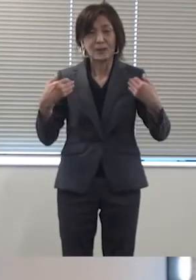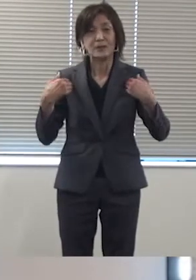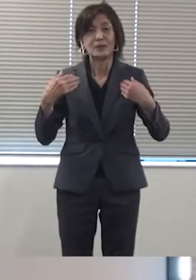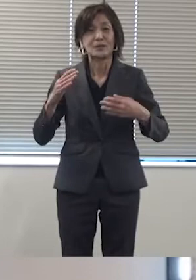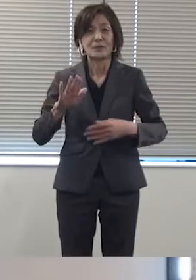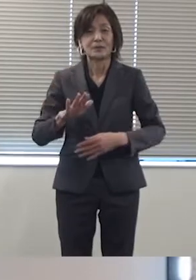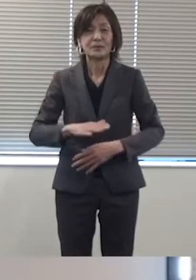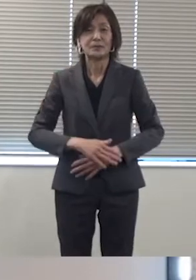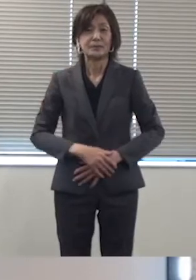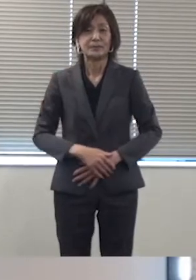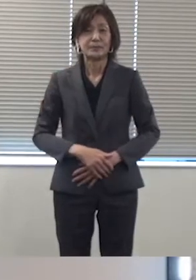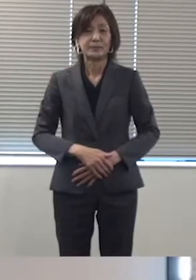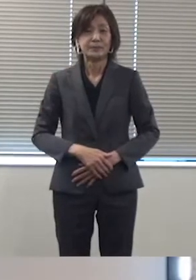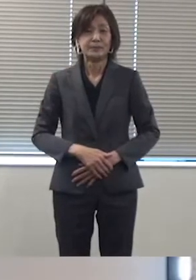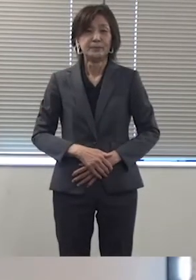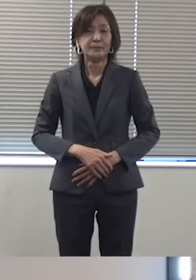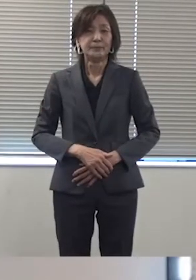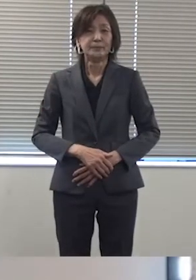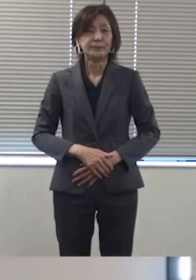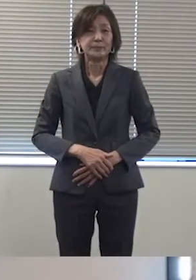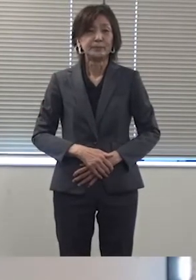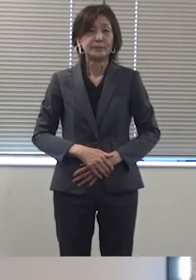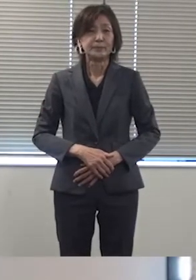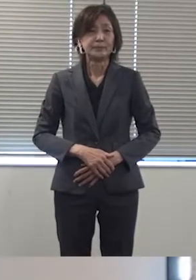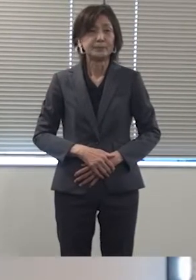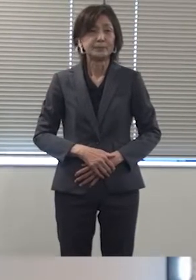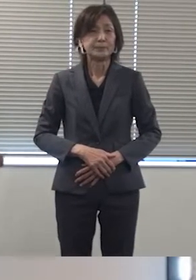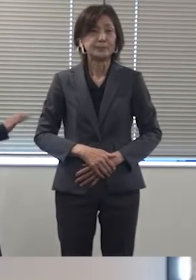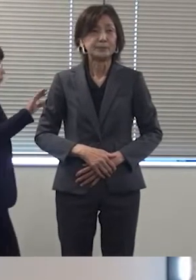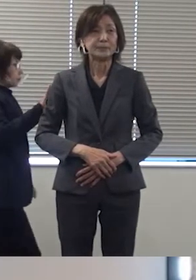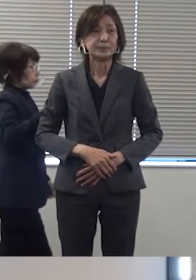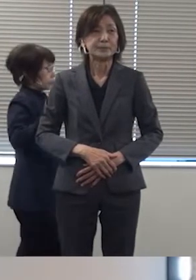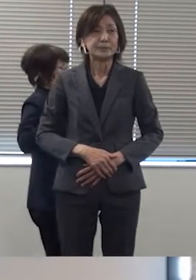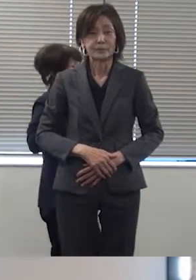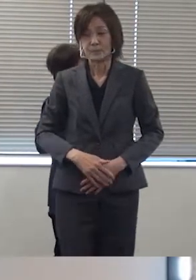。すみません、今のこれちょっと関連してですね、その